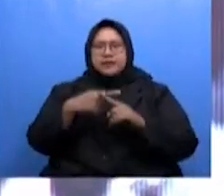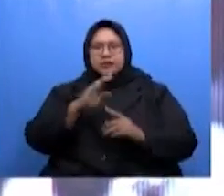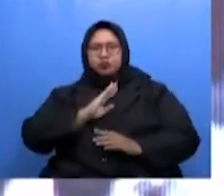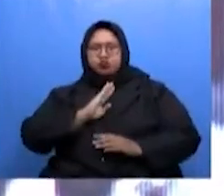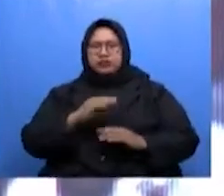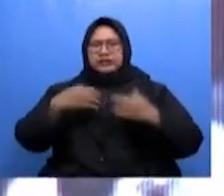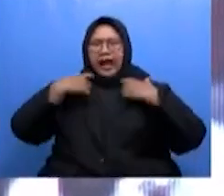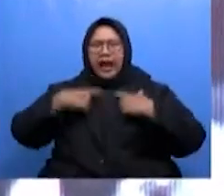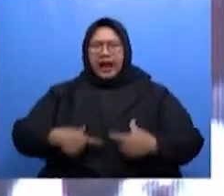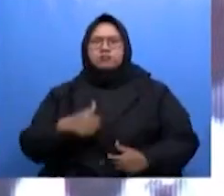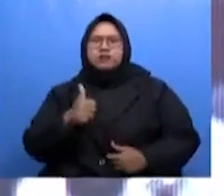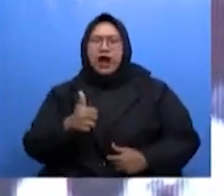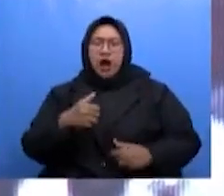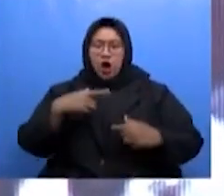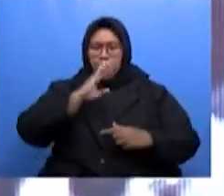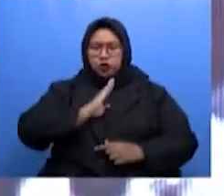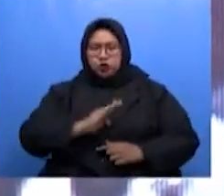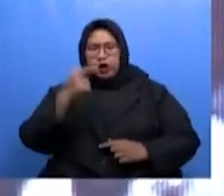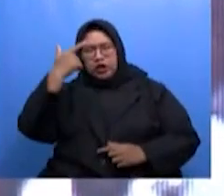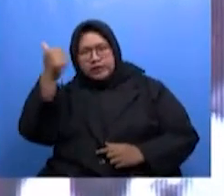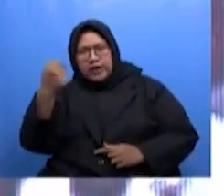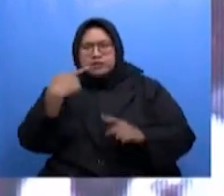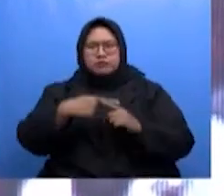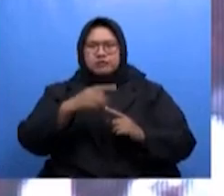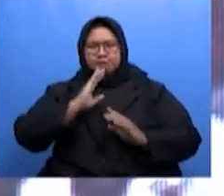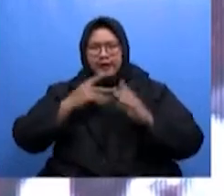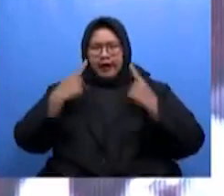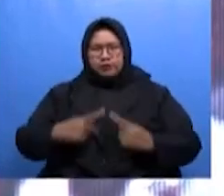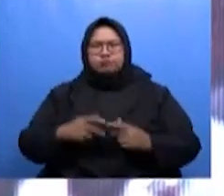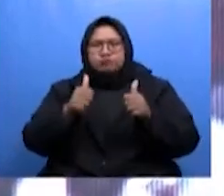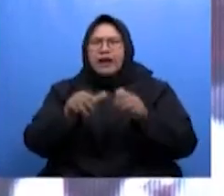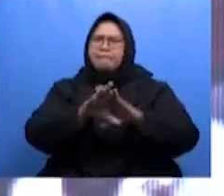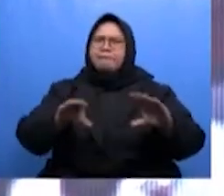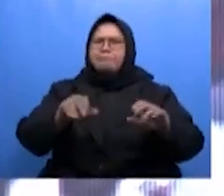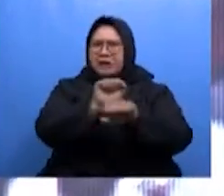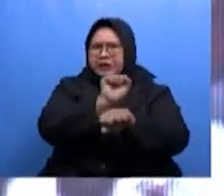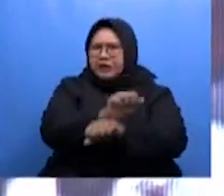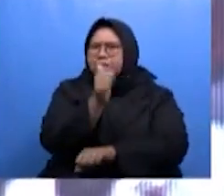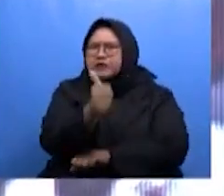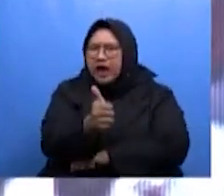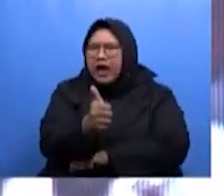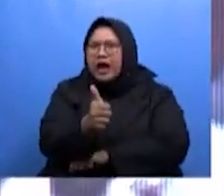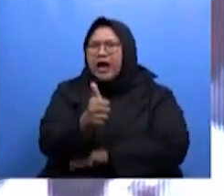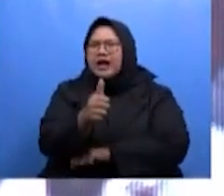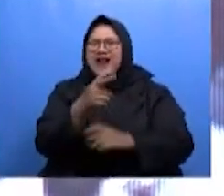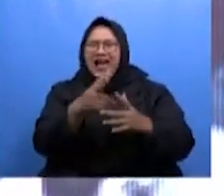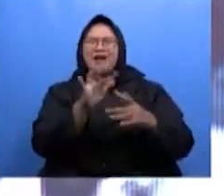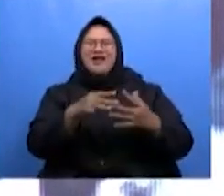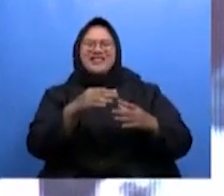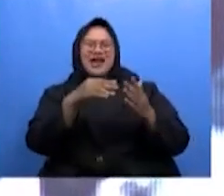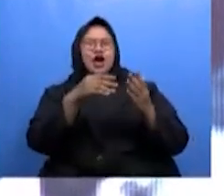cerdas dia bisa bekerja dia bisa sehat dan lain sebagainya maka makan roti